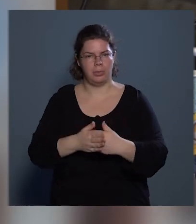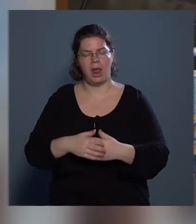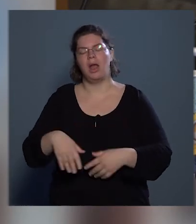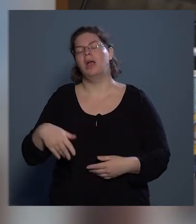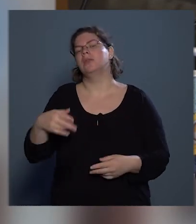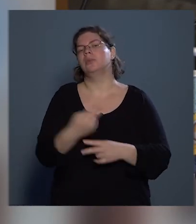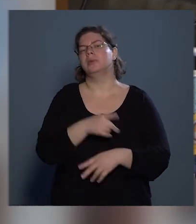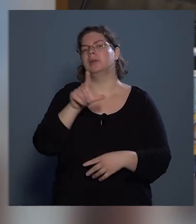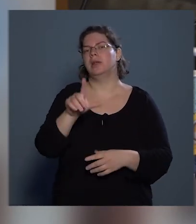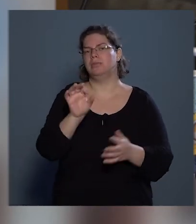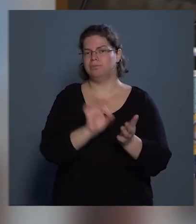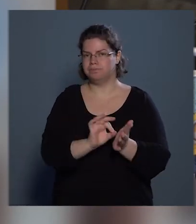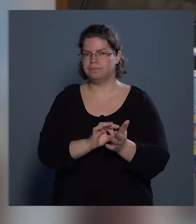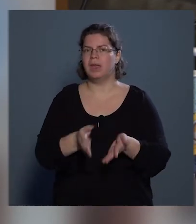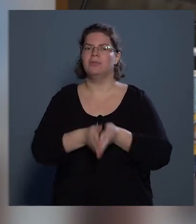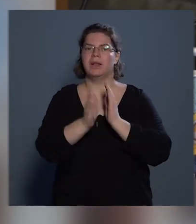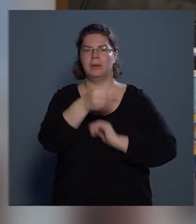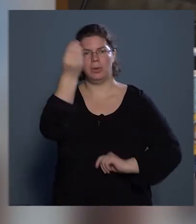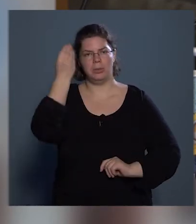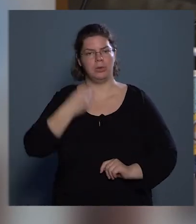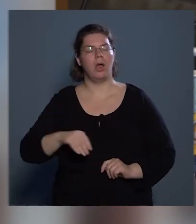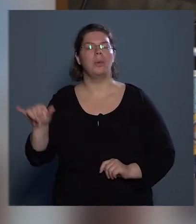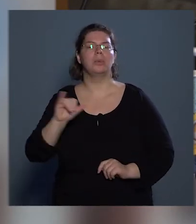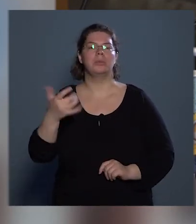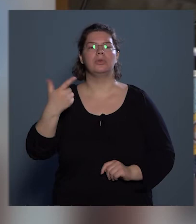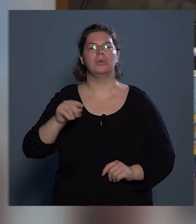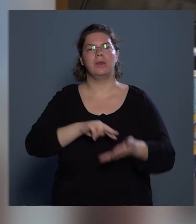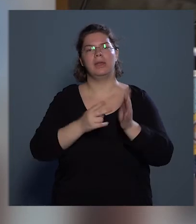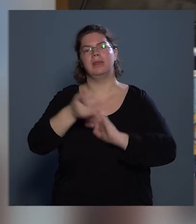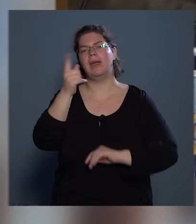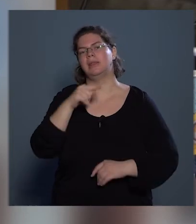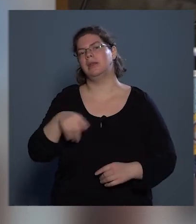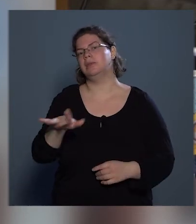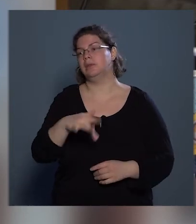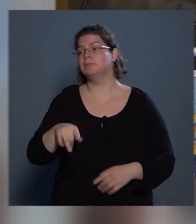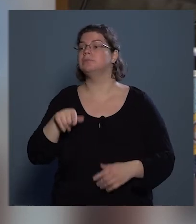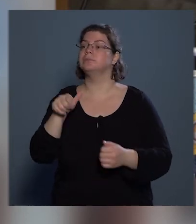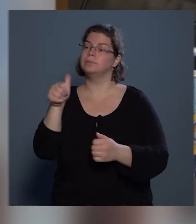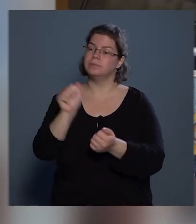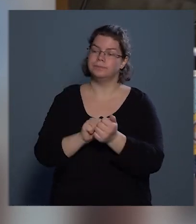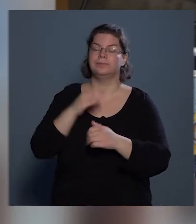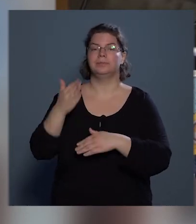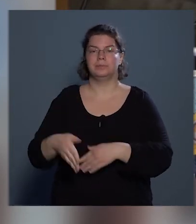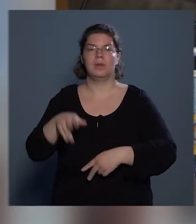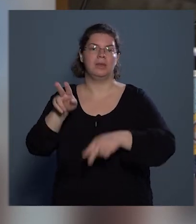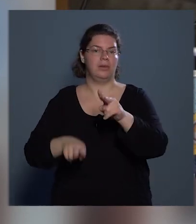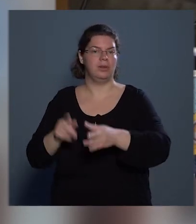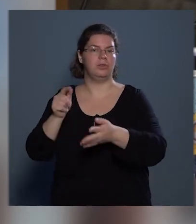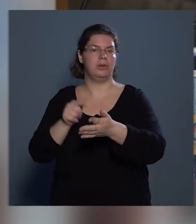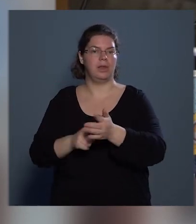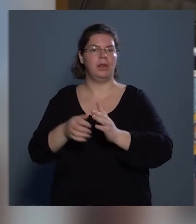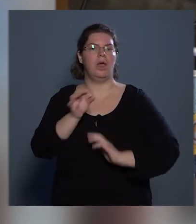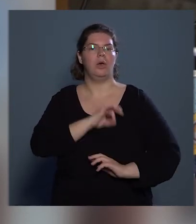kettes felkéri a polgármestert, hogy a Budapest 20. kerület Tátratér egy szám alatt ingatlan nevelési oktatási célra történő